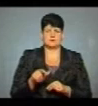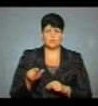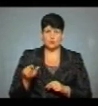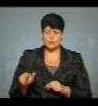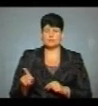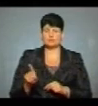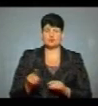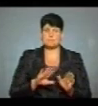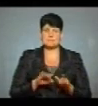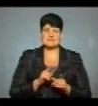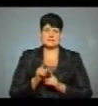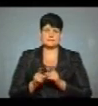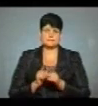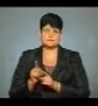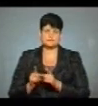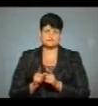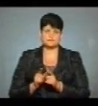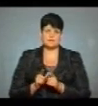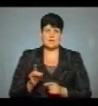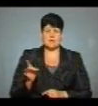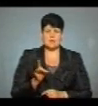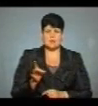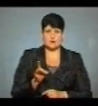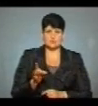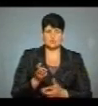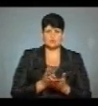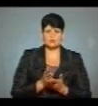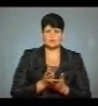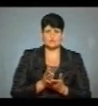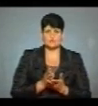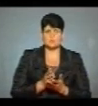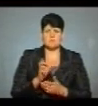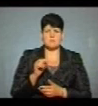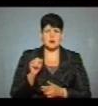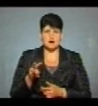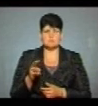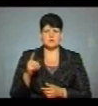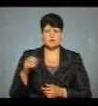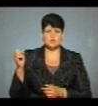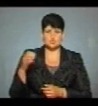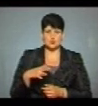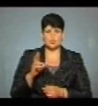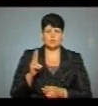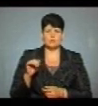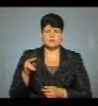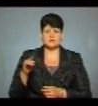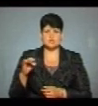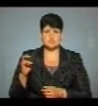після перебудови в тих районах. Це в основному райони, які обслуговуються на БАМі, Сонячний, Купчинського, можливо, Лесі